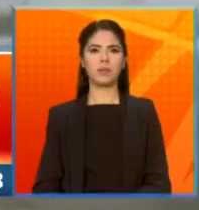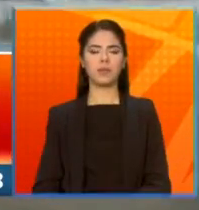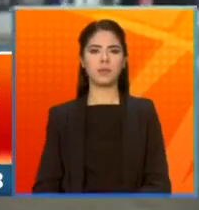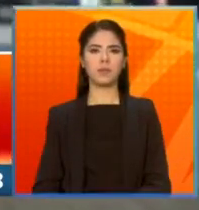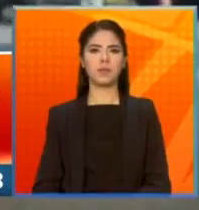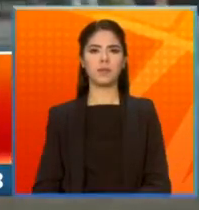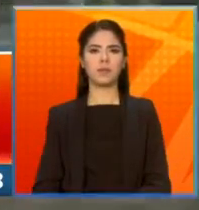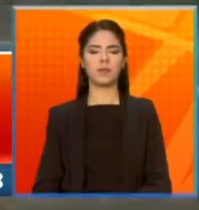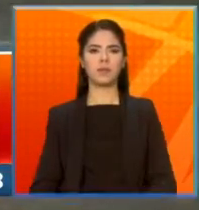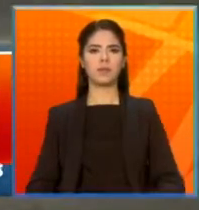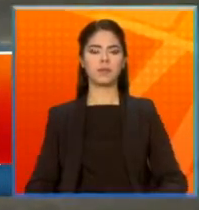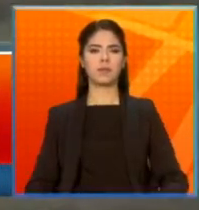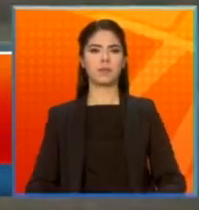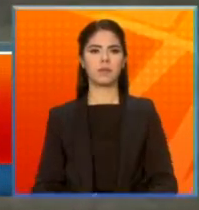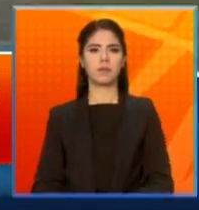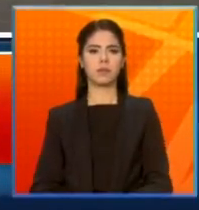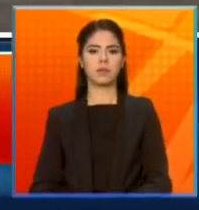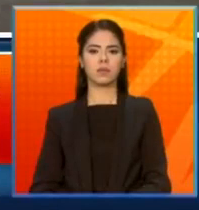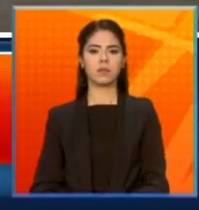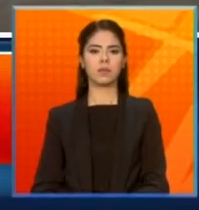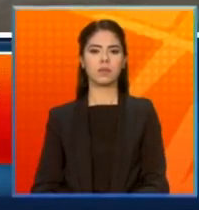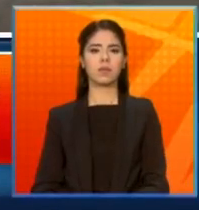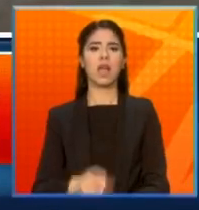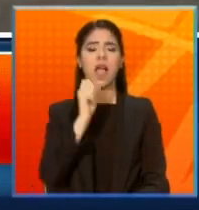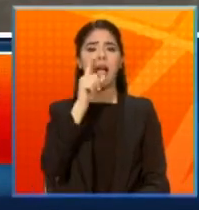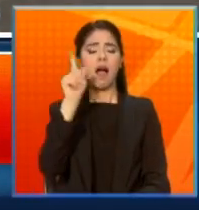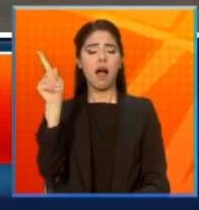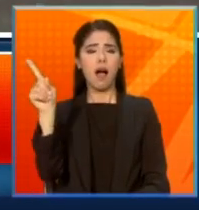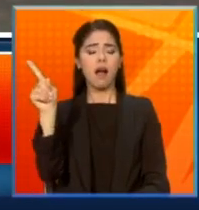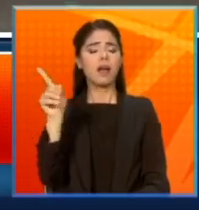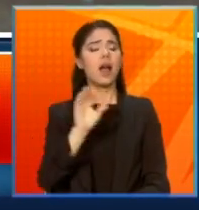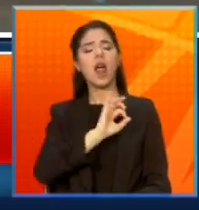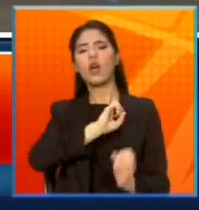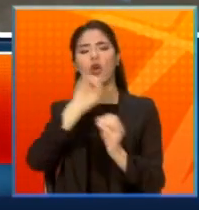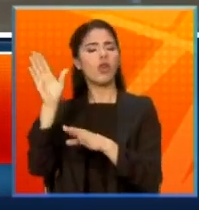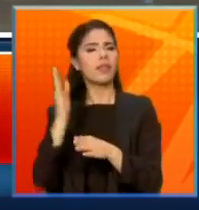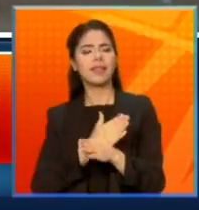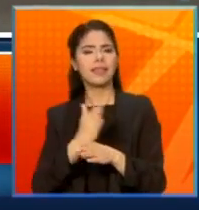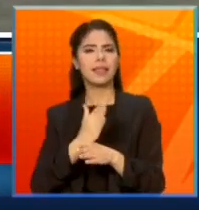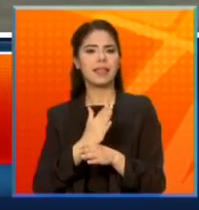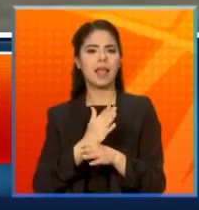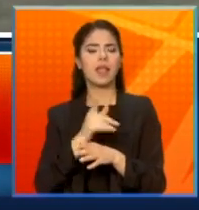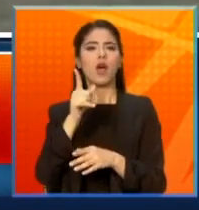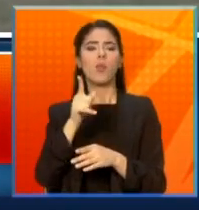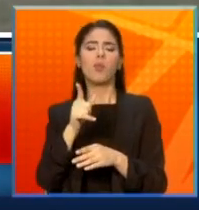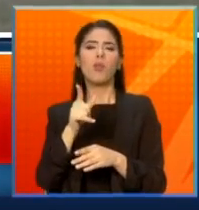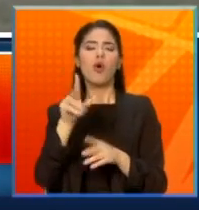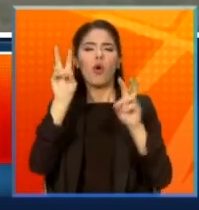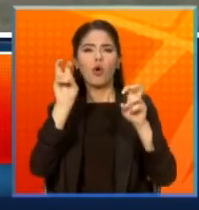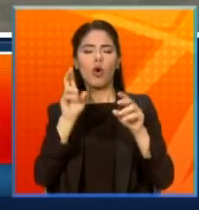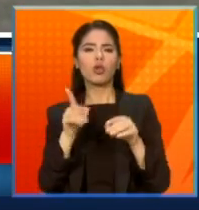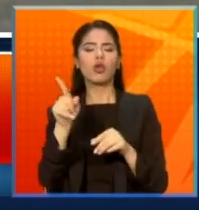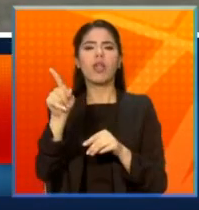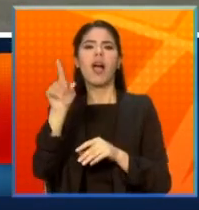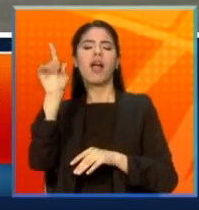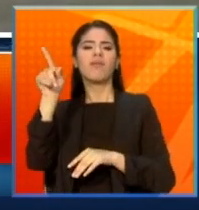Ankara'ya yönlendirmemizin sebebi Bu konuda daha önce